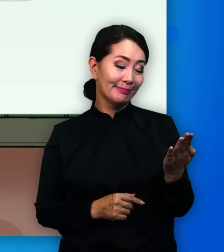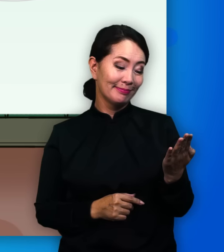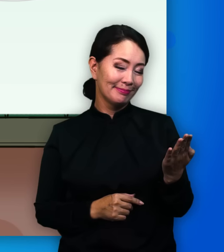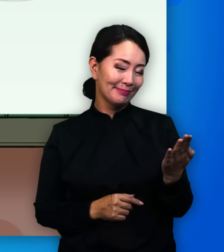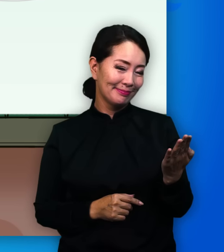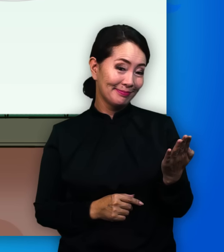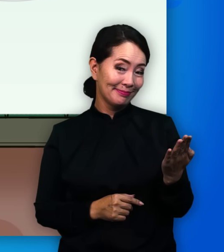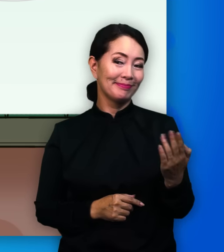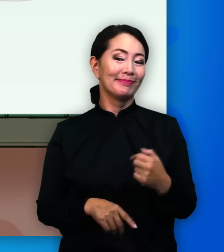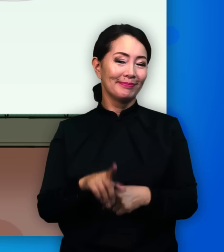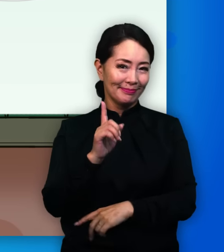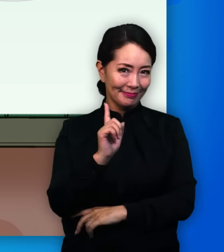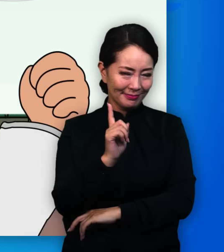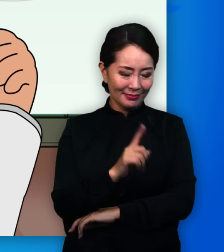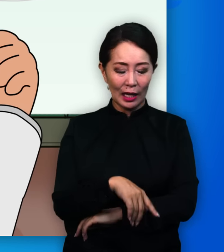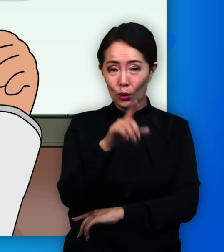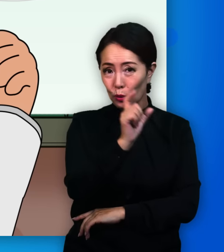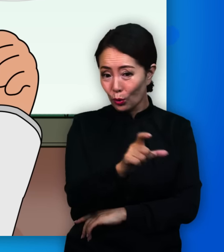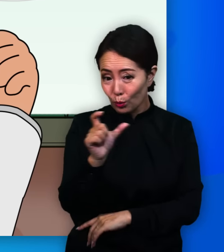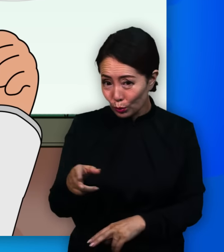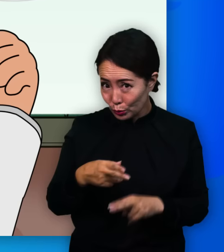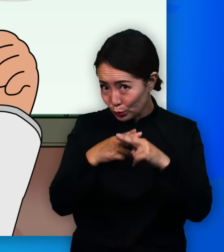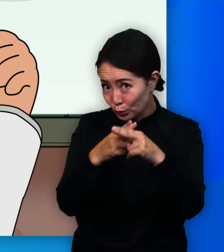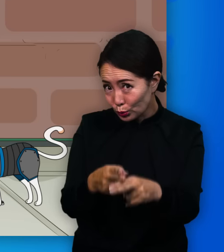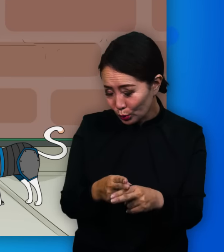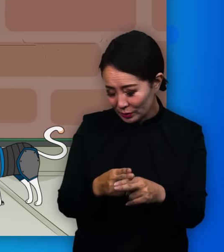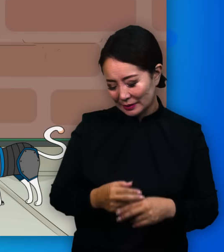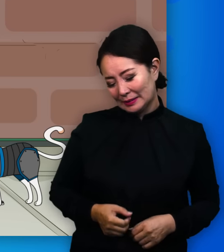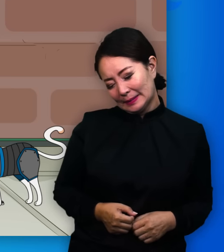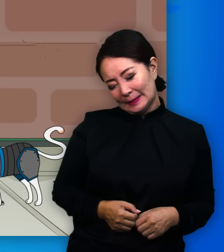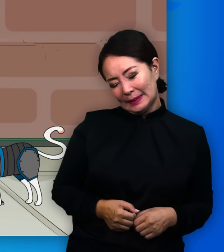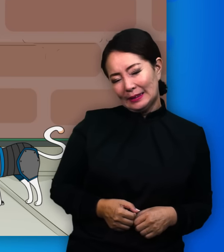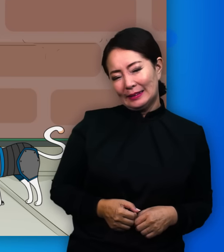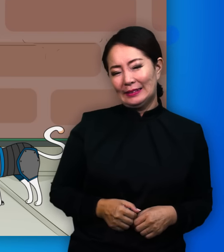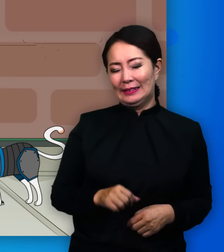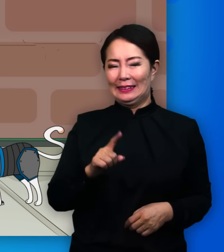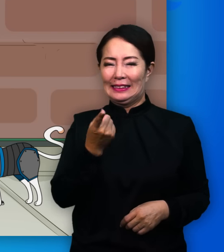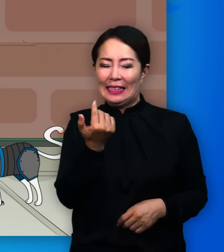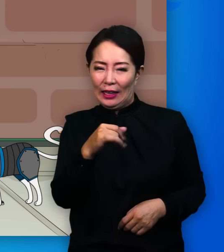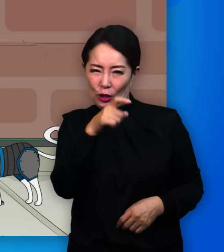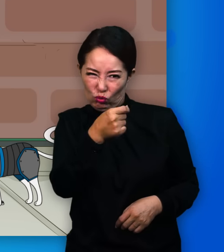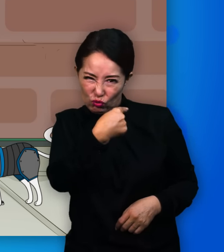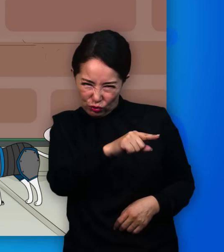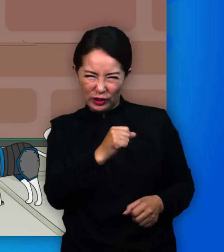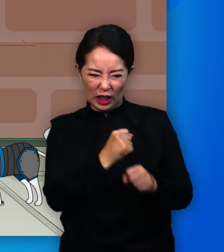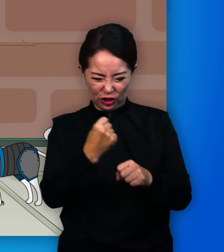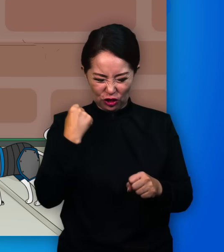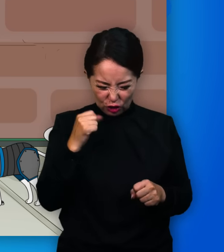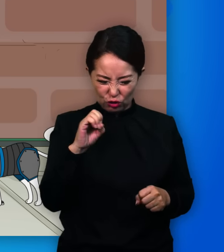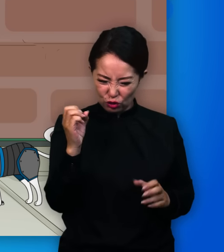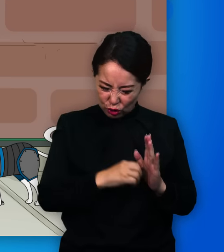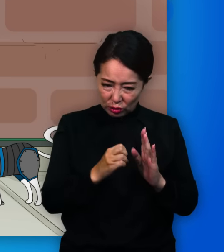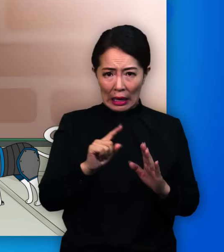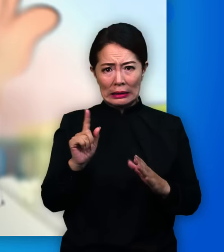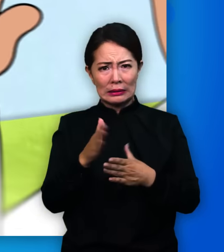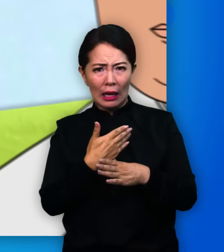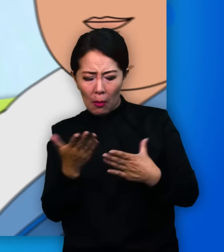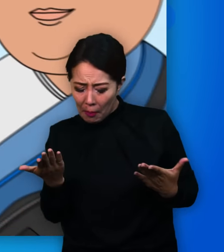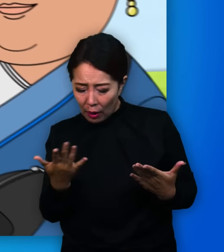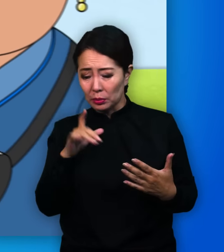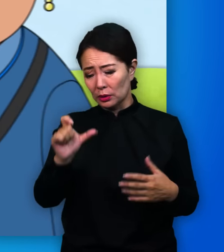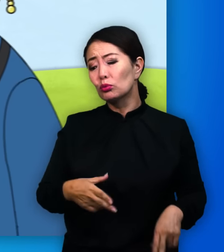хүнд сануулж туслав. Талархлын үг бүрийг савлав. Энэ бүхний ард далан худалч маань эрдэнэс